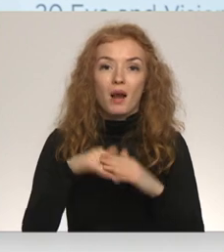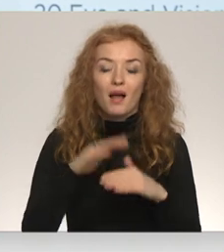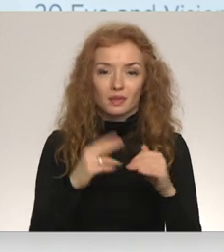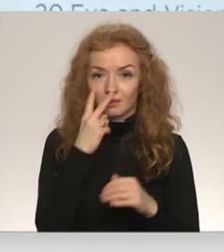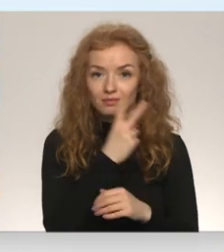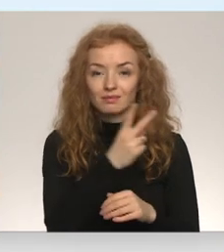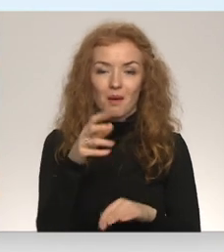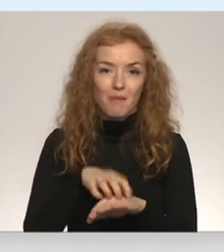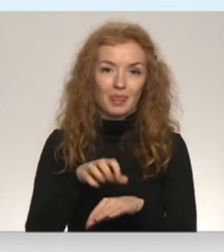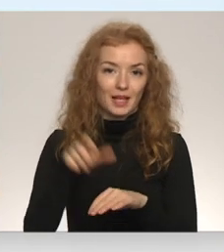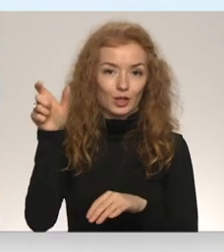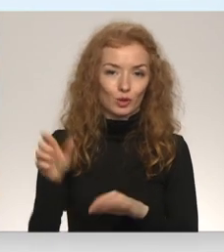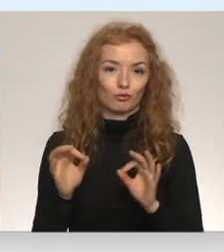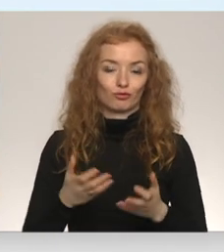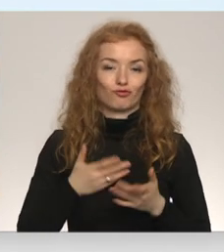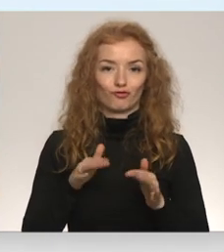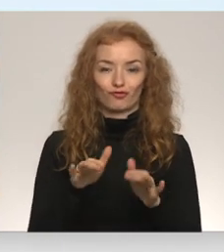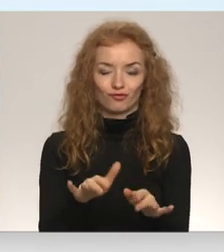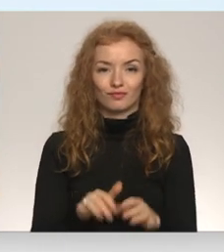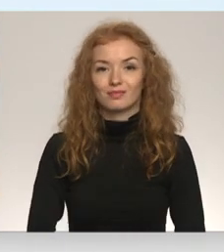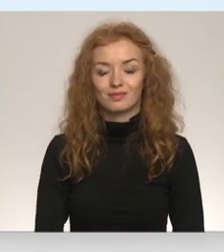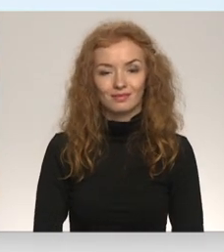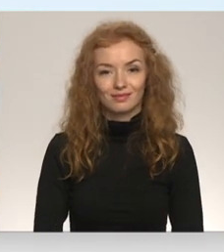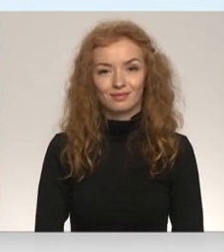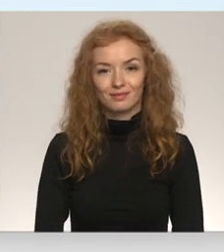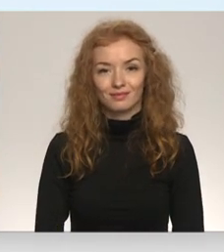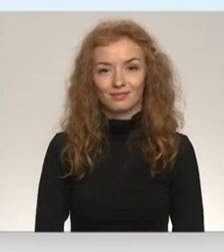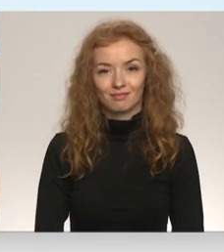mediķu darbu ikdienu. Sanita Liepiņa, Tereza Matesone, TV9 Pakalni.